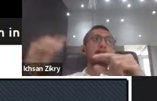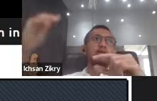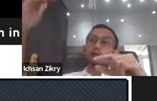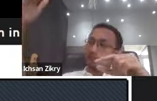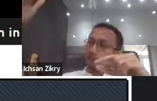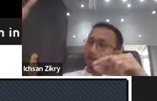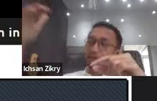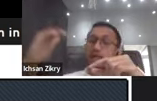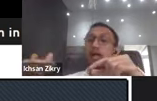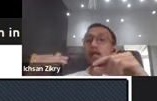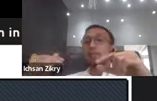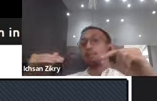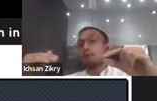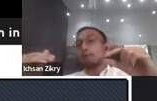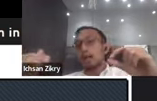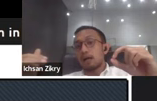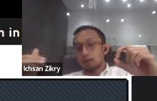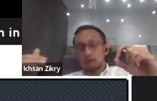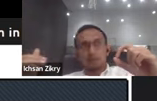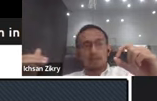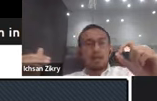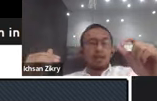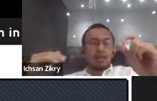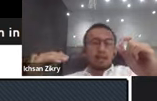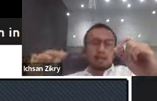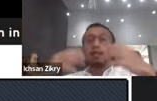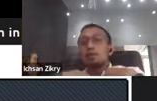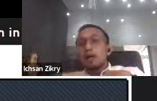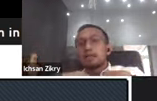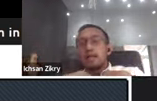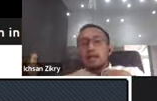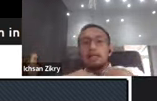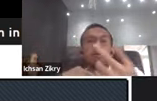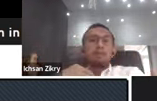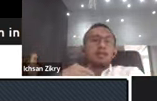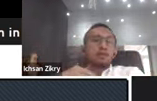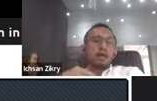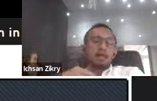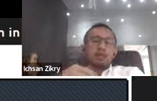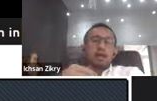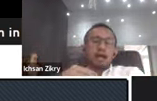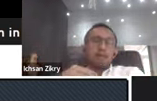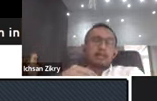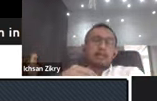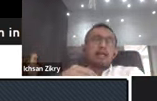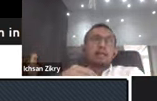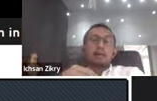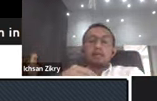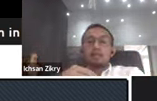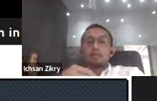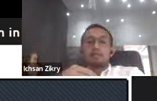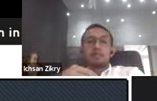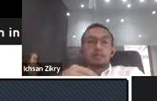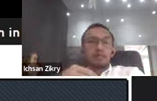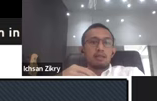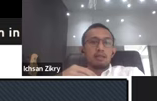Reasonable suspicion itu adalah standar yang lebih rendah daripada probable cause. Menurut saya ini yang mau dibilang juga ini juga akan pakai standar yang